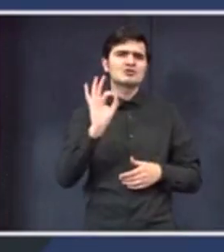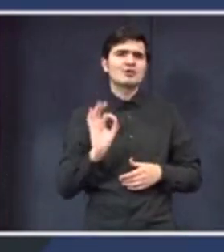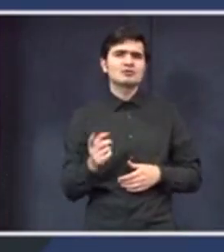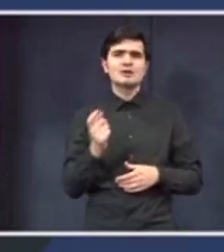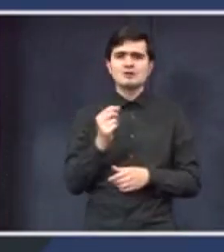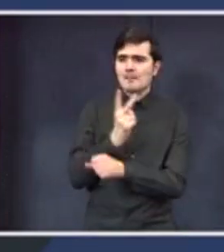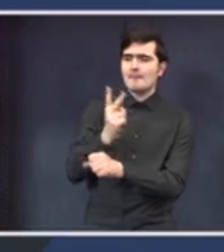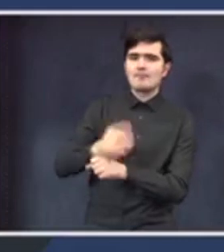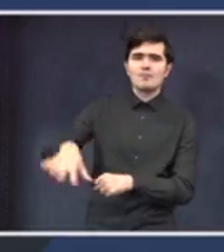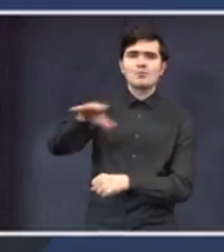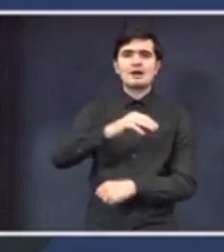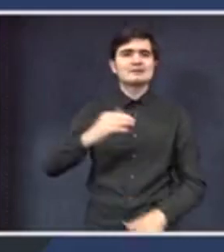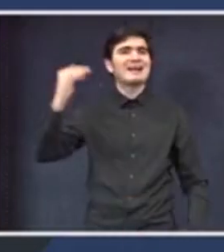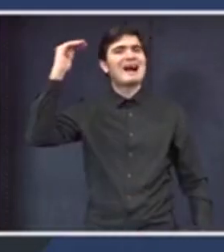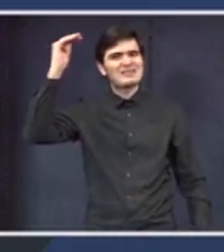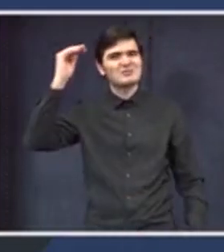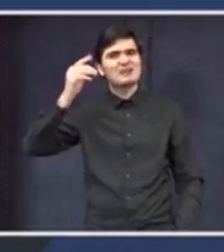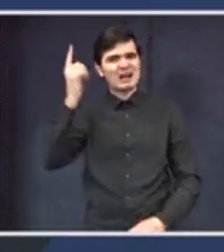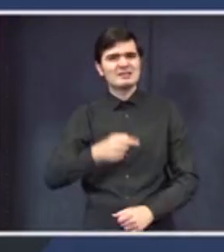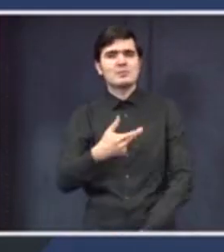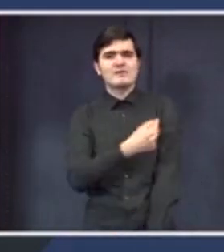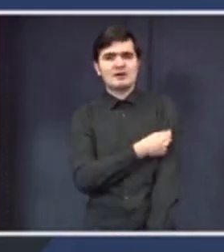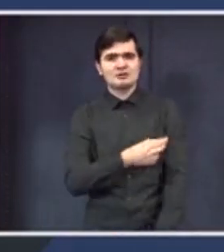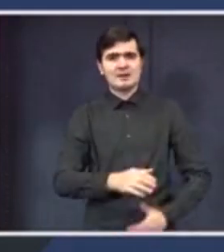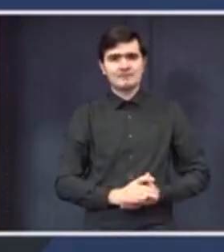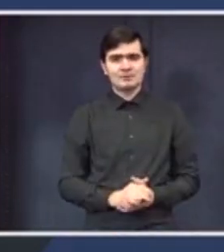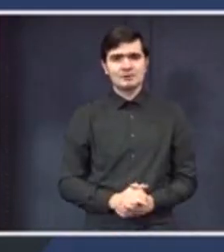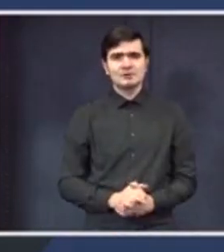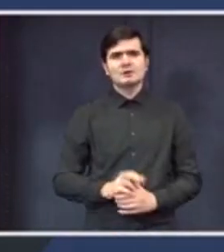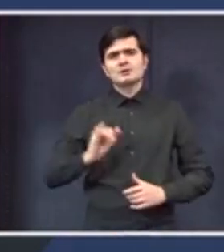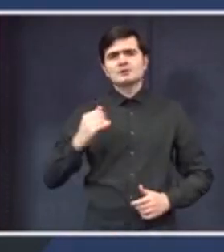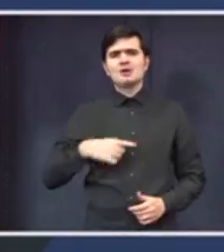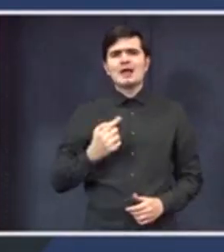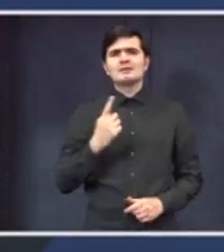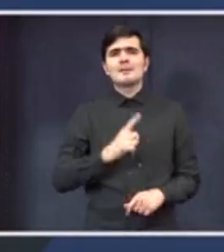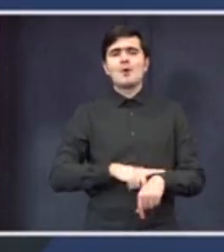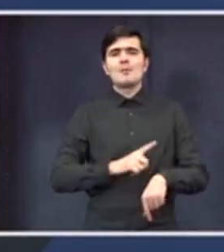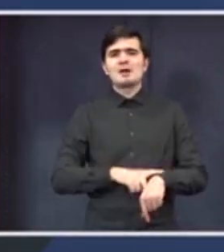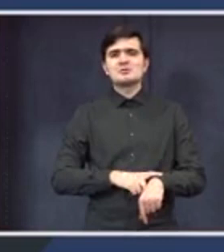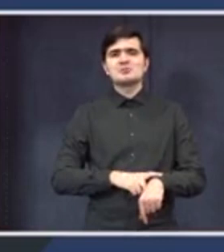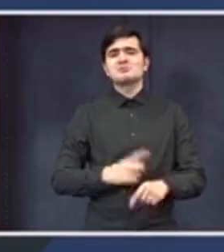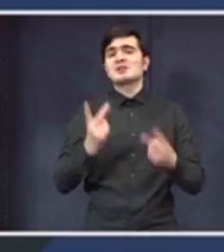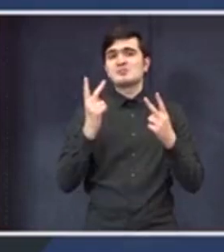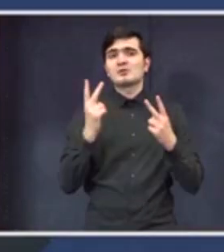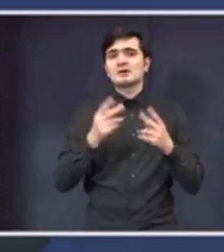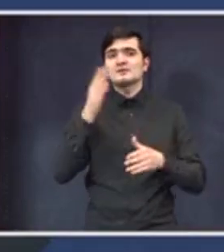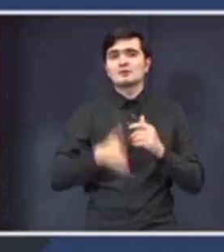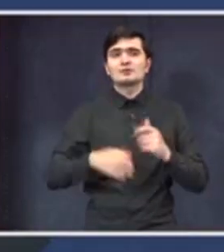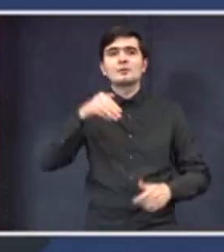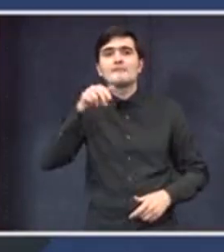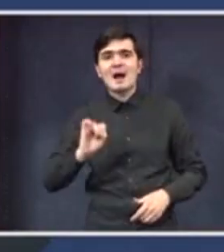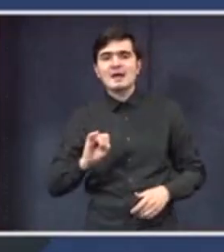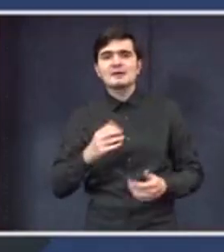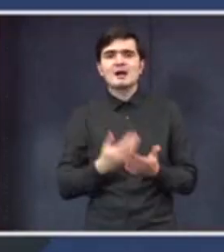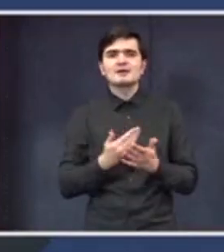populația adultă care trebuie vaccinată, și este momentul, cred eu, important, la sfârșitul lunii mai,